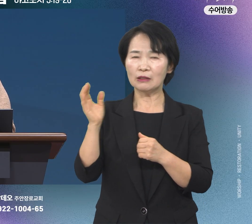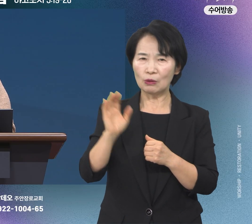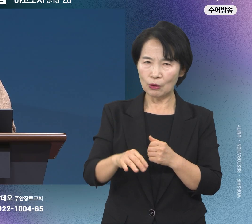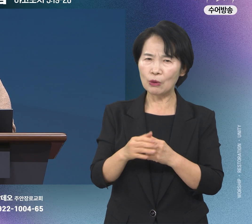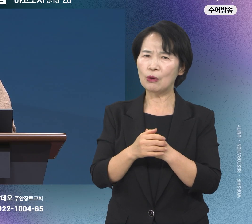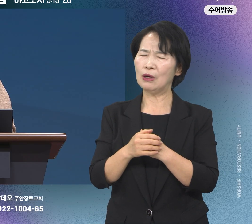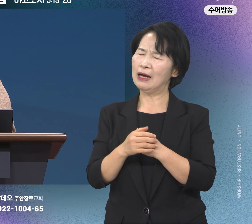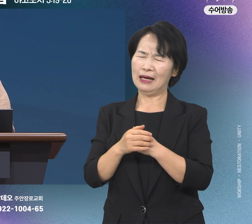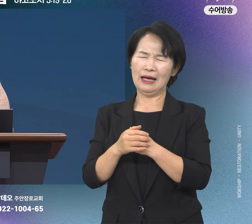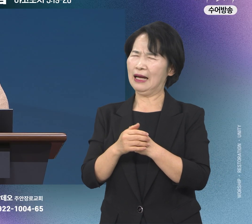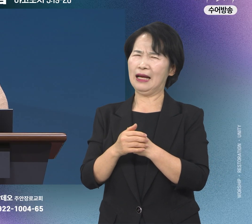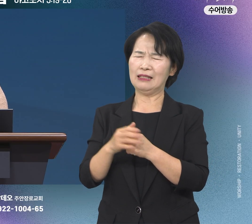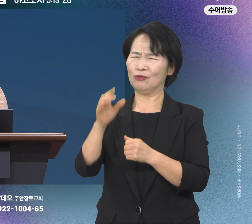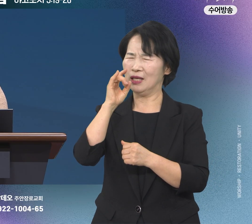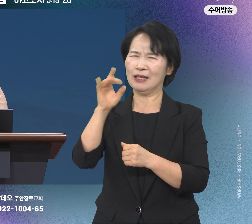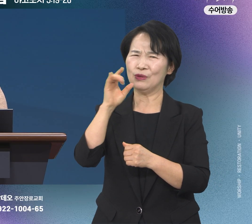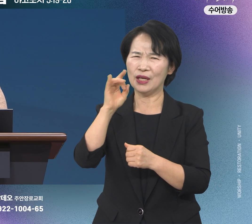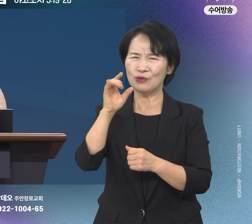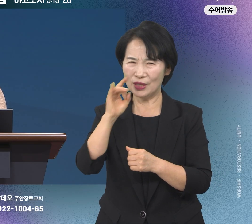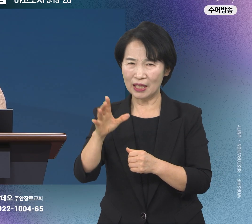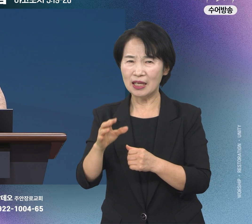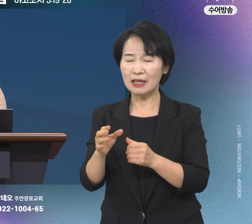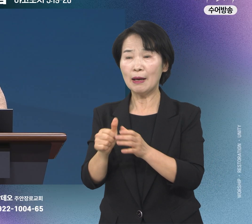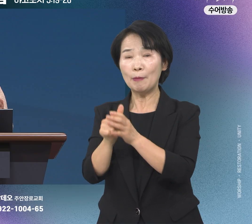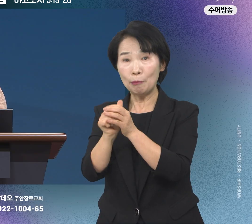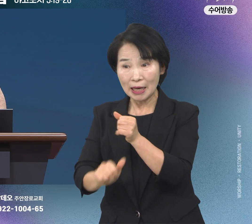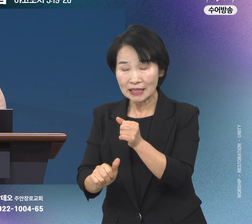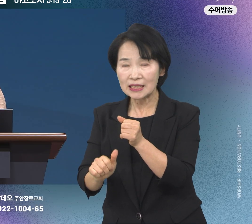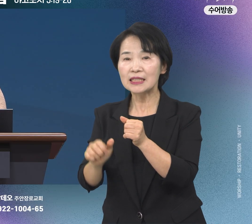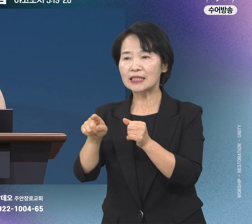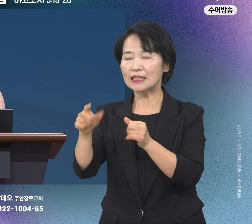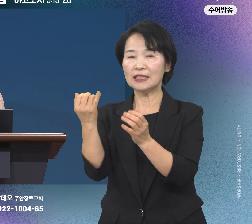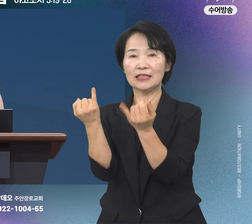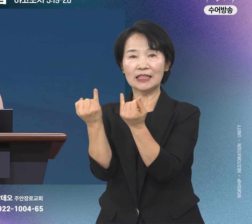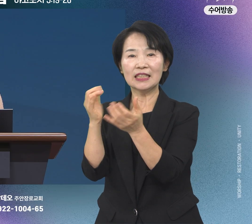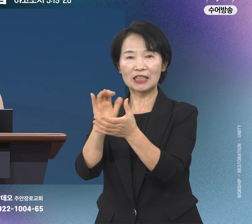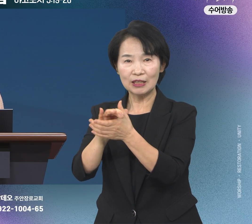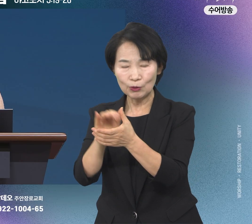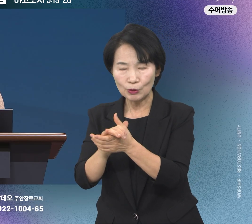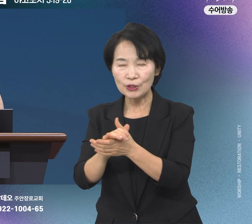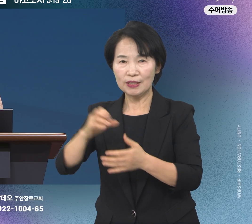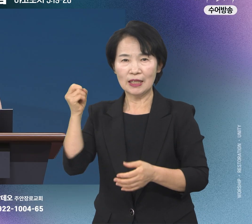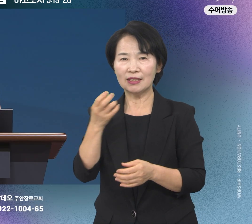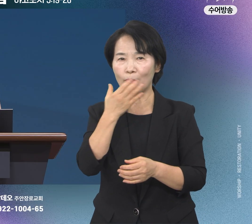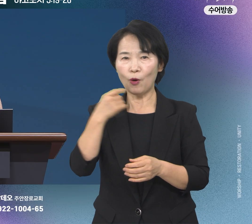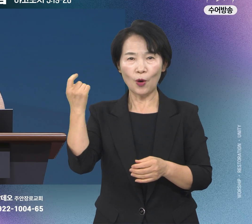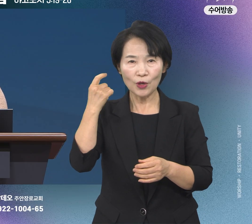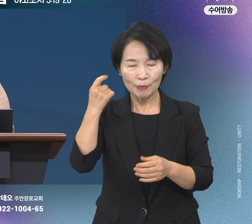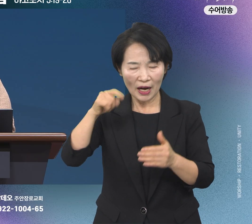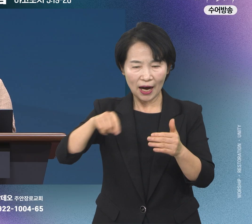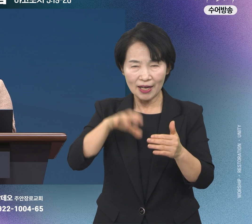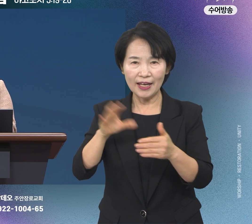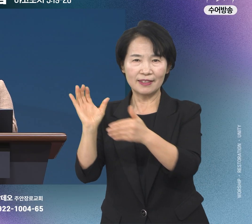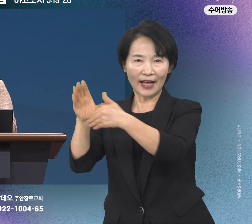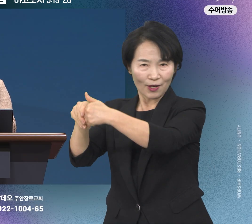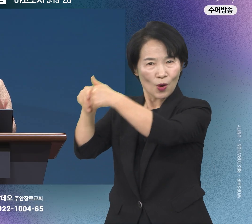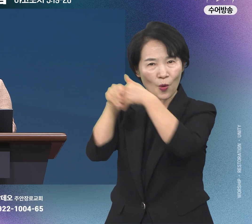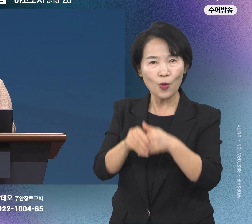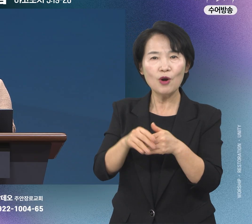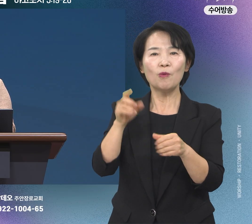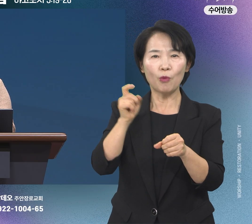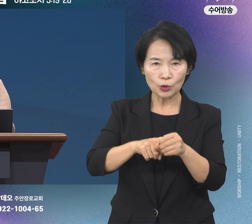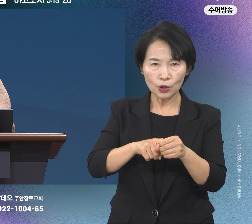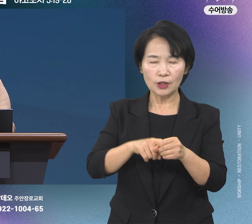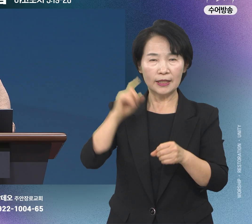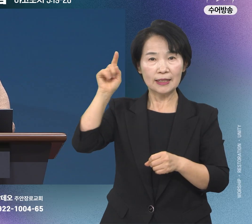것은 아니지라는 마음에 신천지에 빠지게 된 그 친구를 다시 복음 앞으로 돌아오게 해야겠다라는 생각에 그